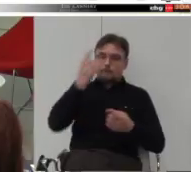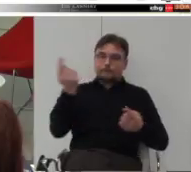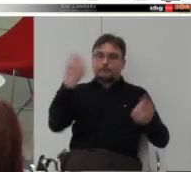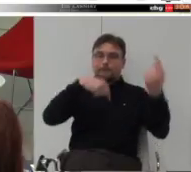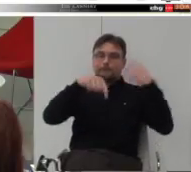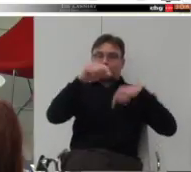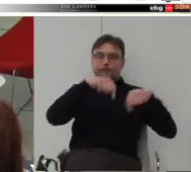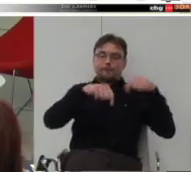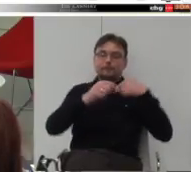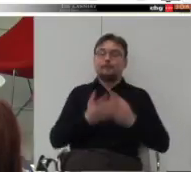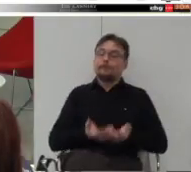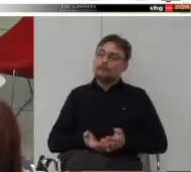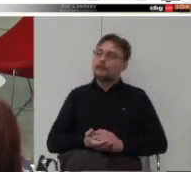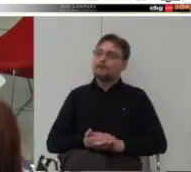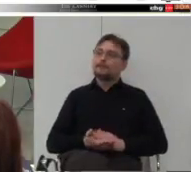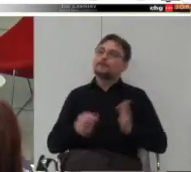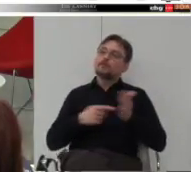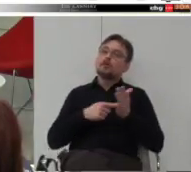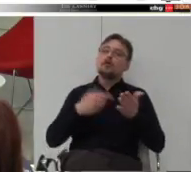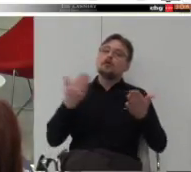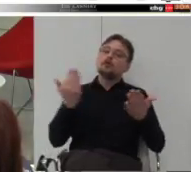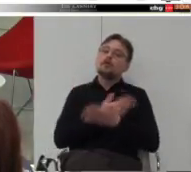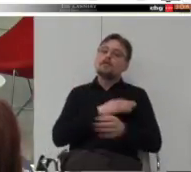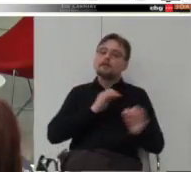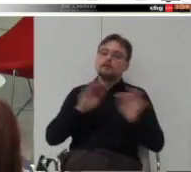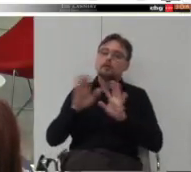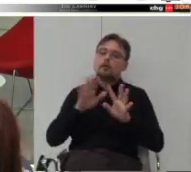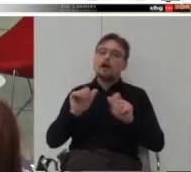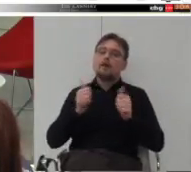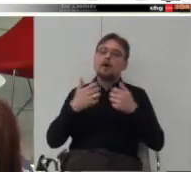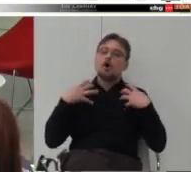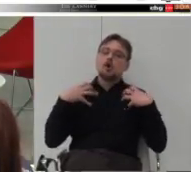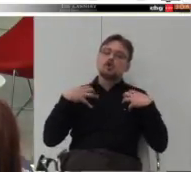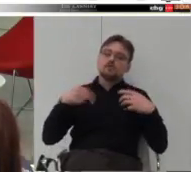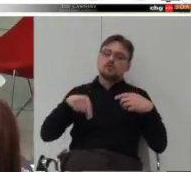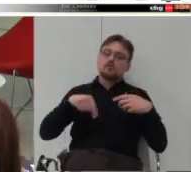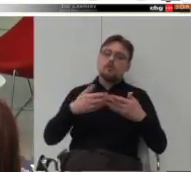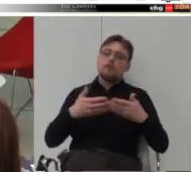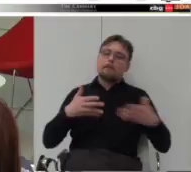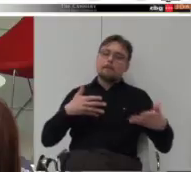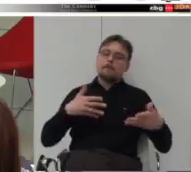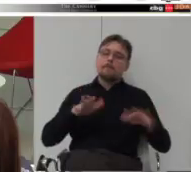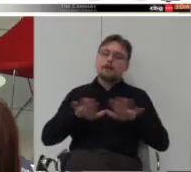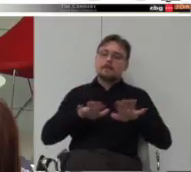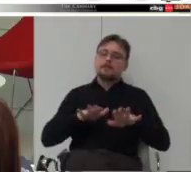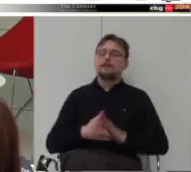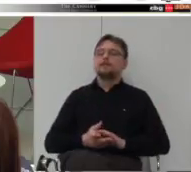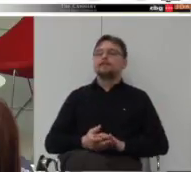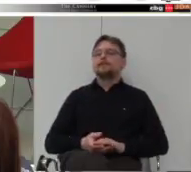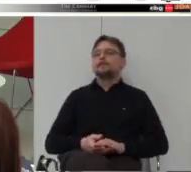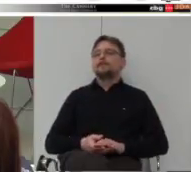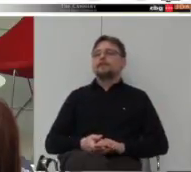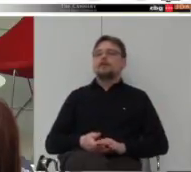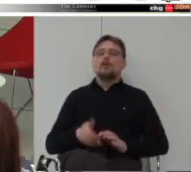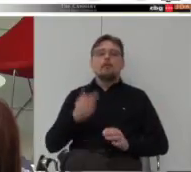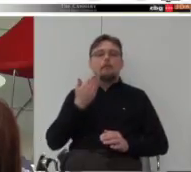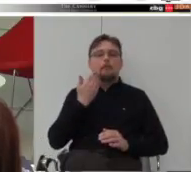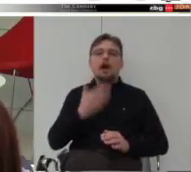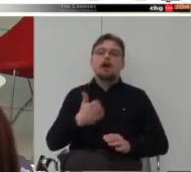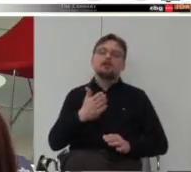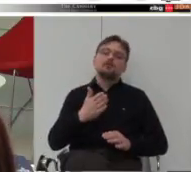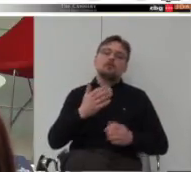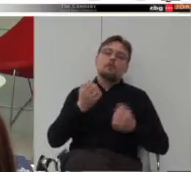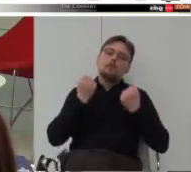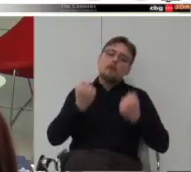taki jakby zupełnie nowy sposób na ożywienie tego miejsca i bardzo, bardzo silną